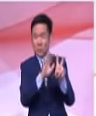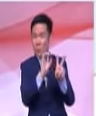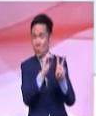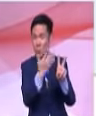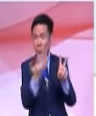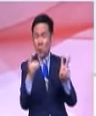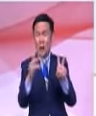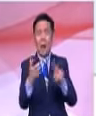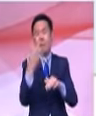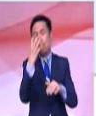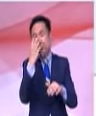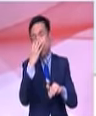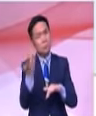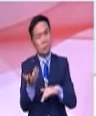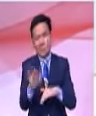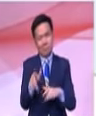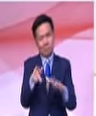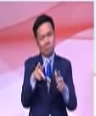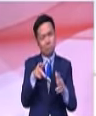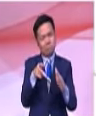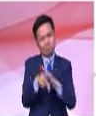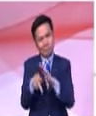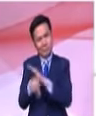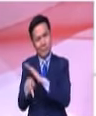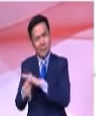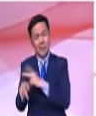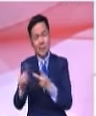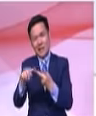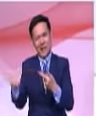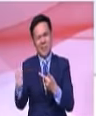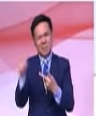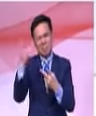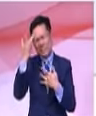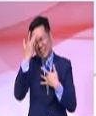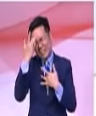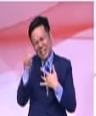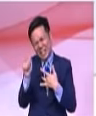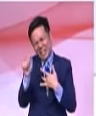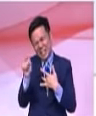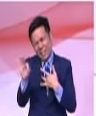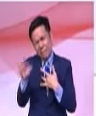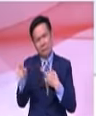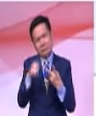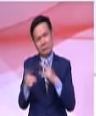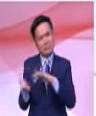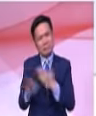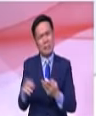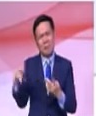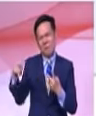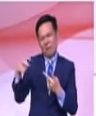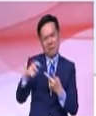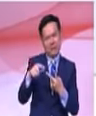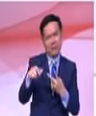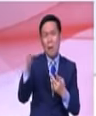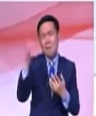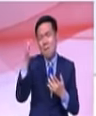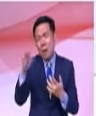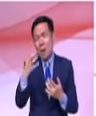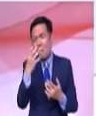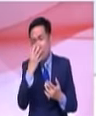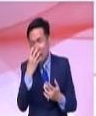dilupuskan dan 535 ekor lagi mati disebabkan ASF. Jelas beliau, virus ASF hanya membawa maut kepada babi